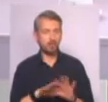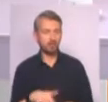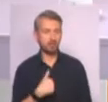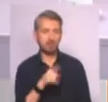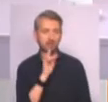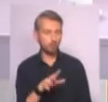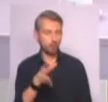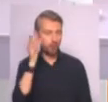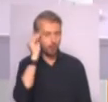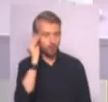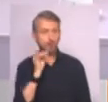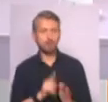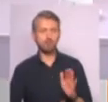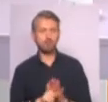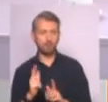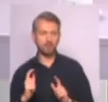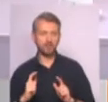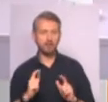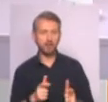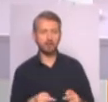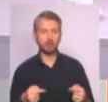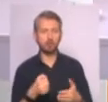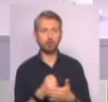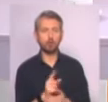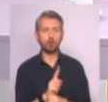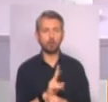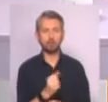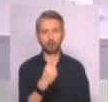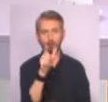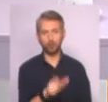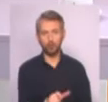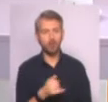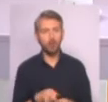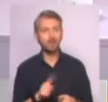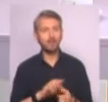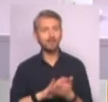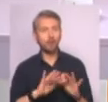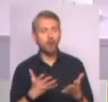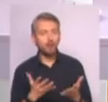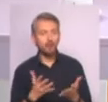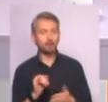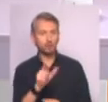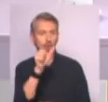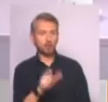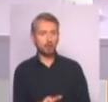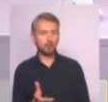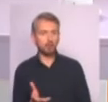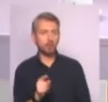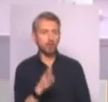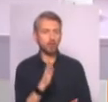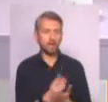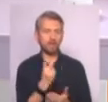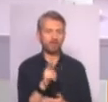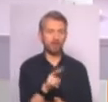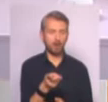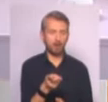буду враховувати, і починаю вам виставляти відповідно до норми на людину. І ця ситуація, і людина, тут є два варіанти.